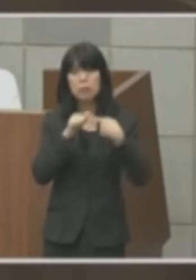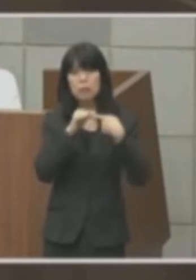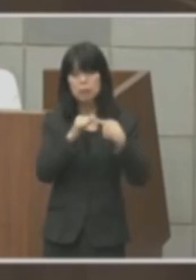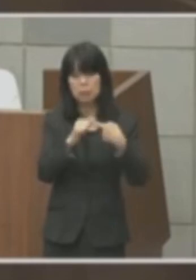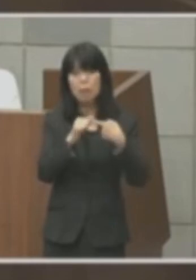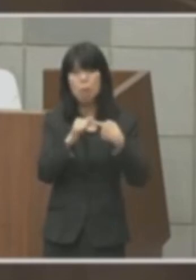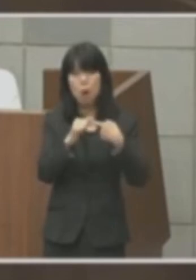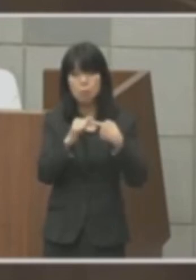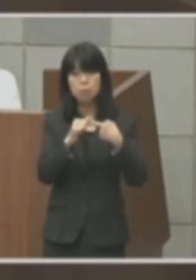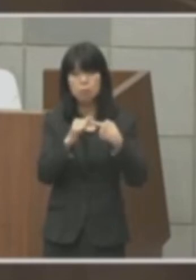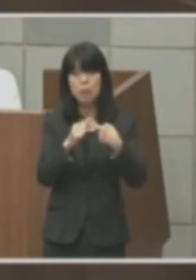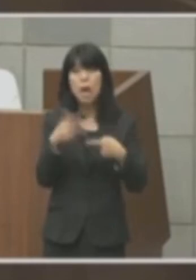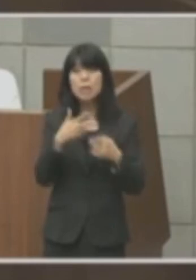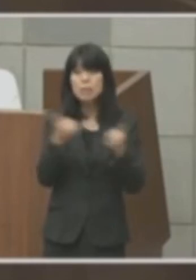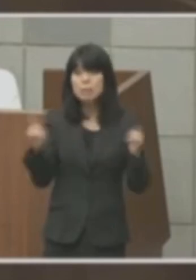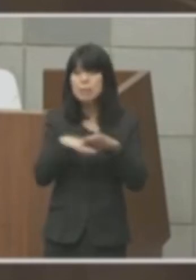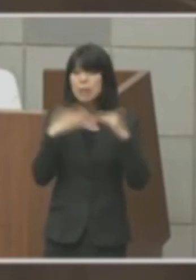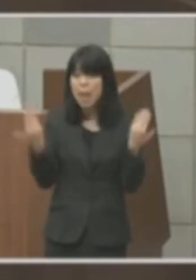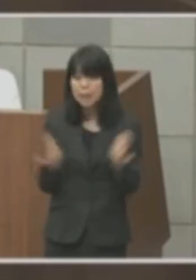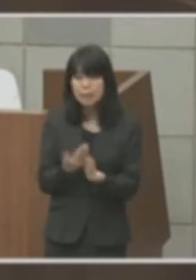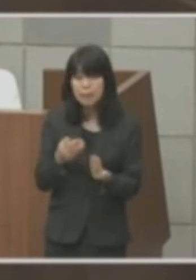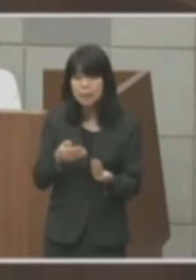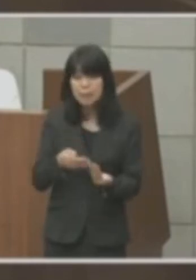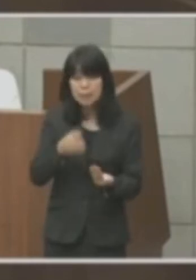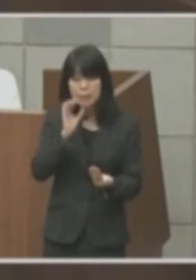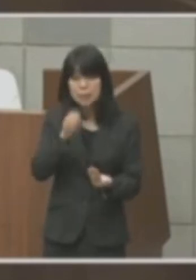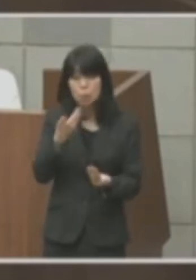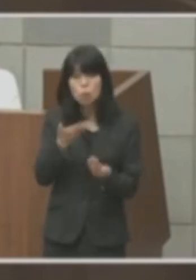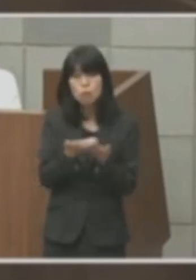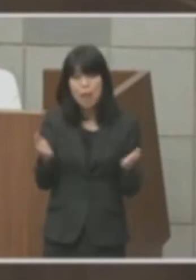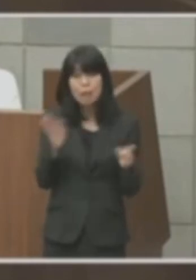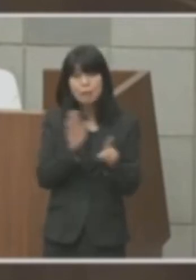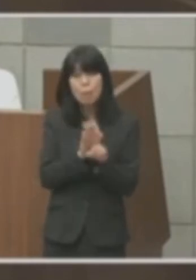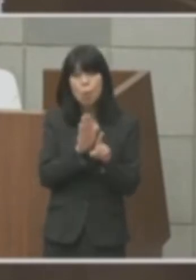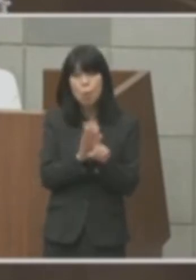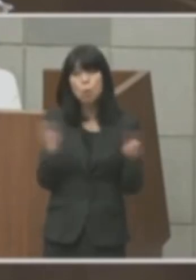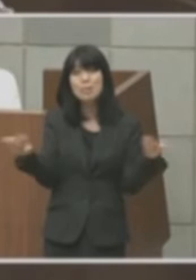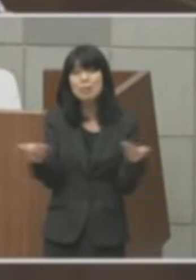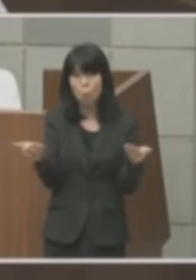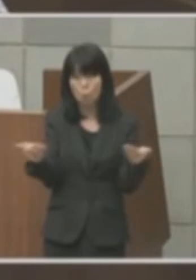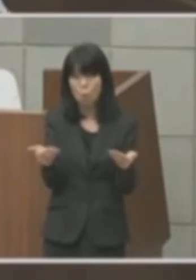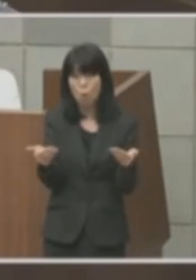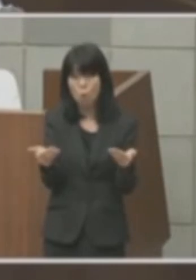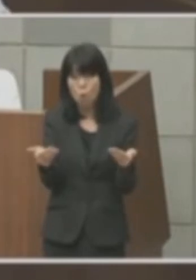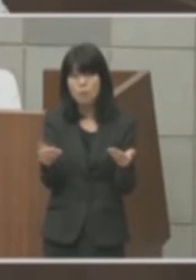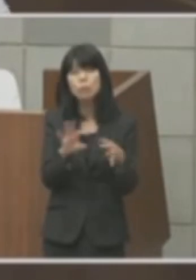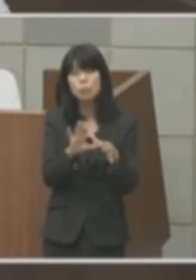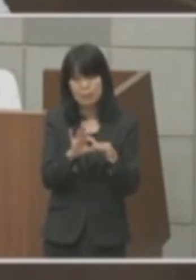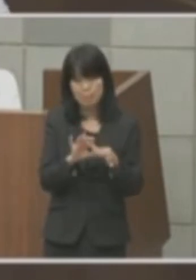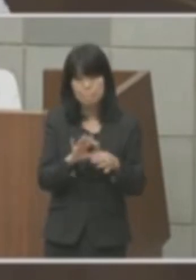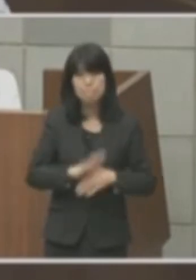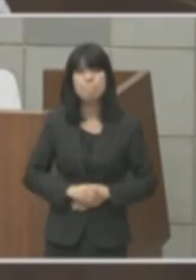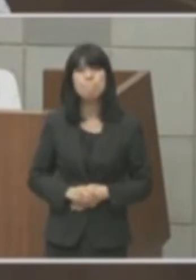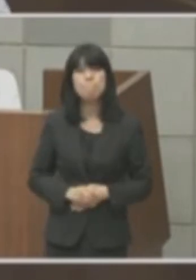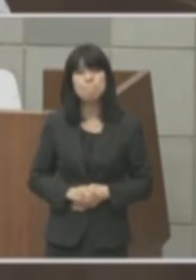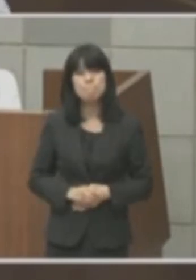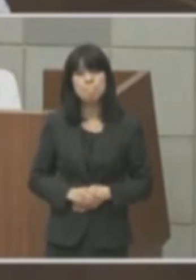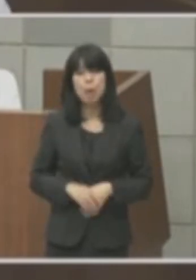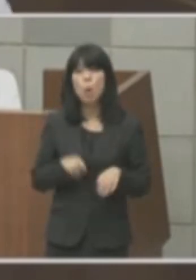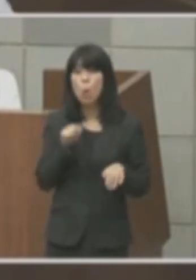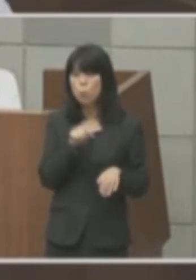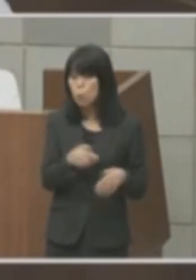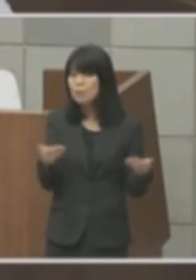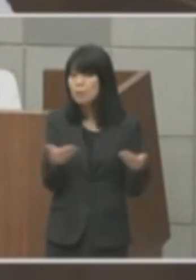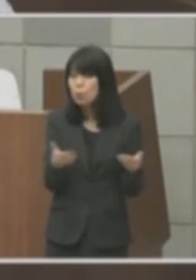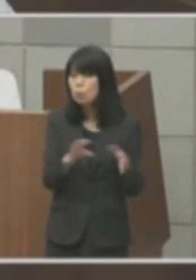は市民全員飲食店サポート事業についてであります。本事業につき